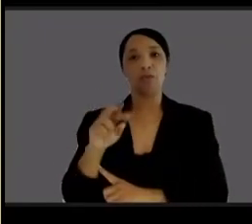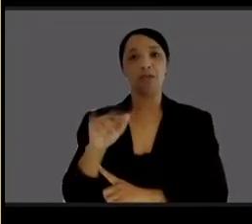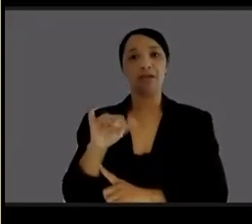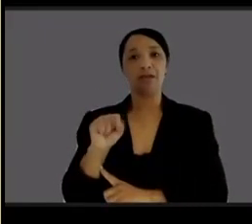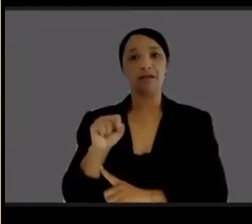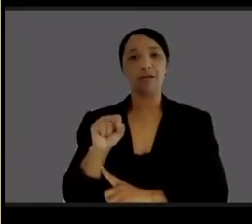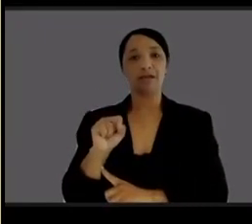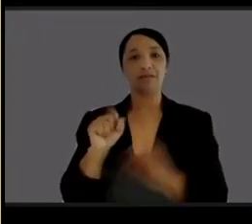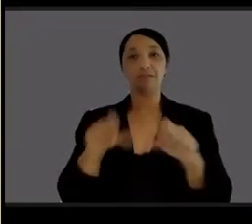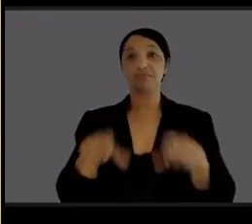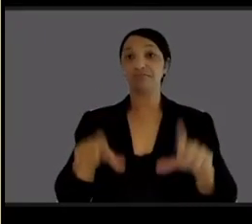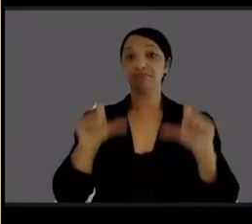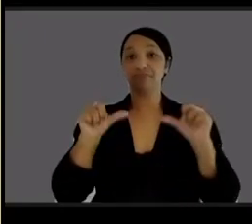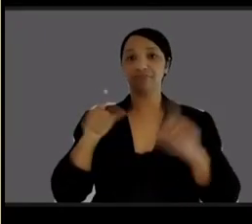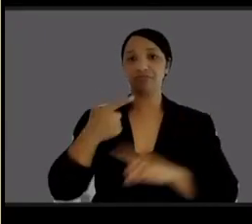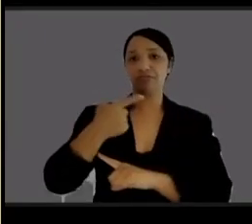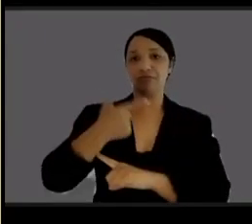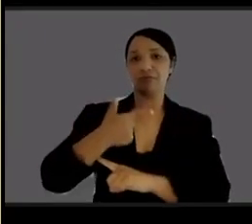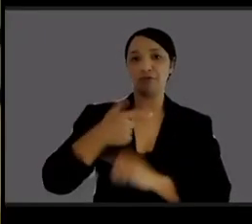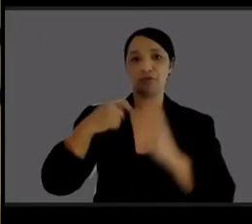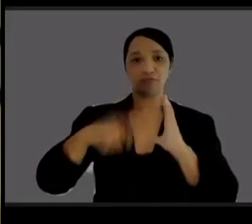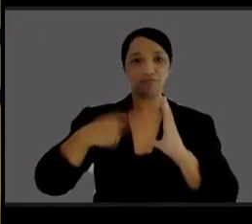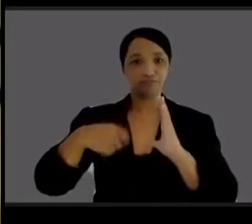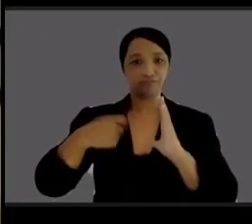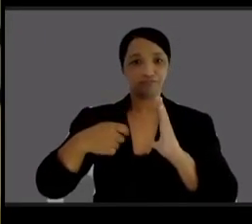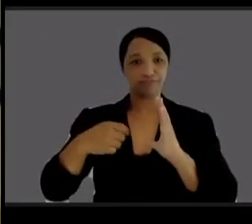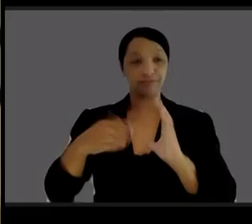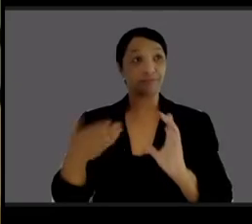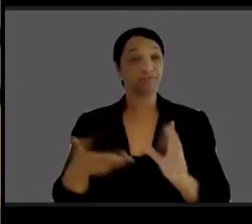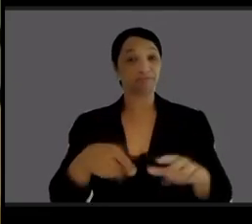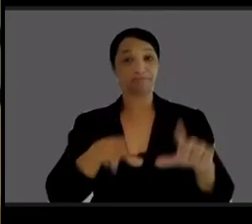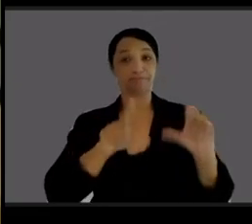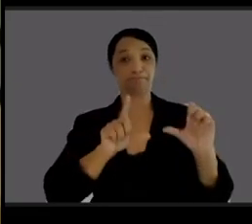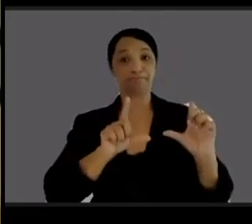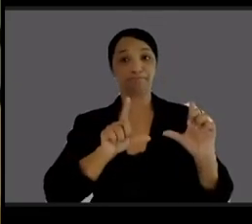Guterres, qui va maintenant vous saluer par le biais de la vidéo.